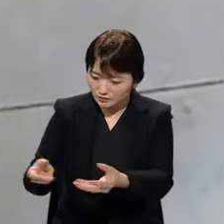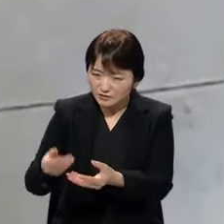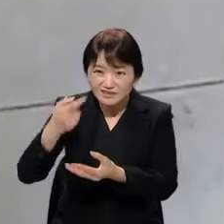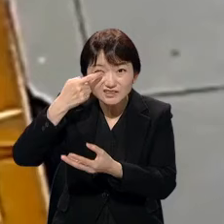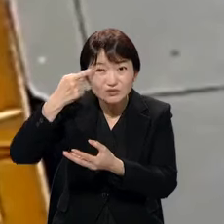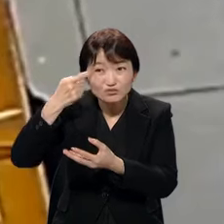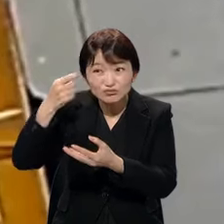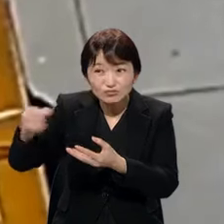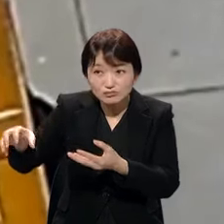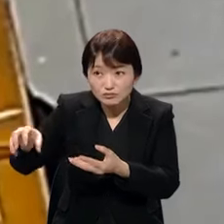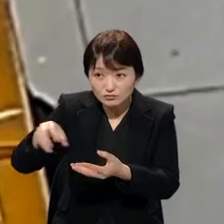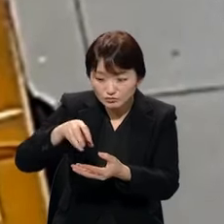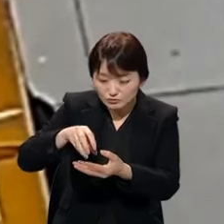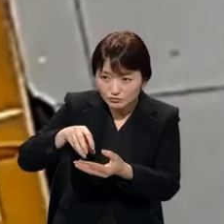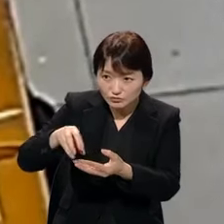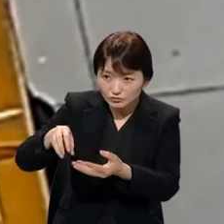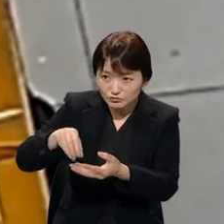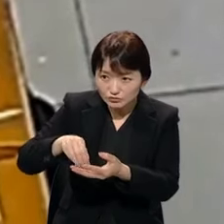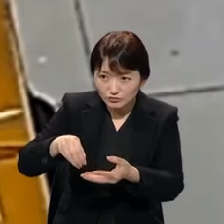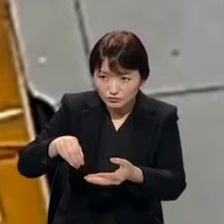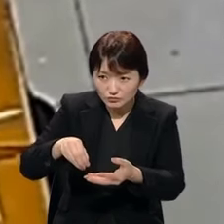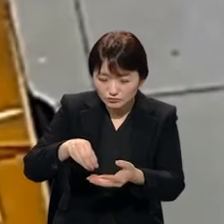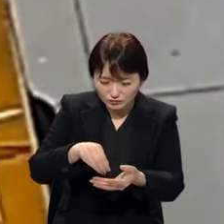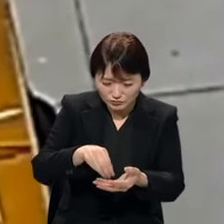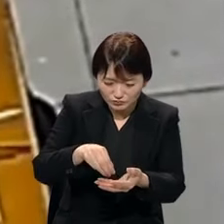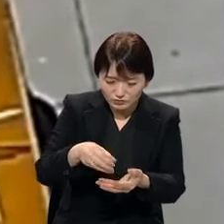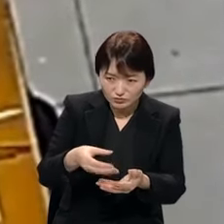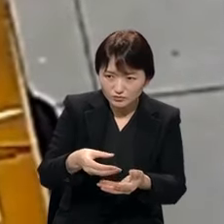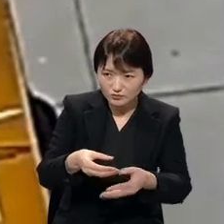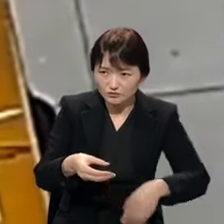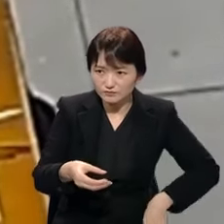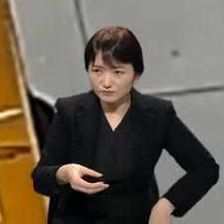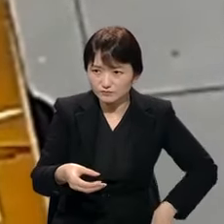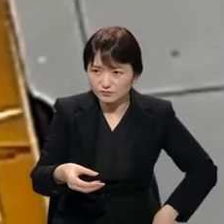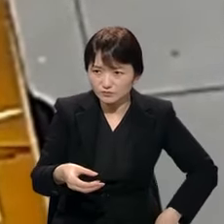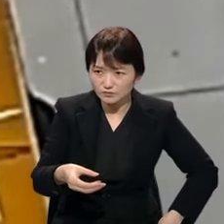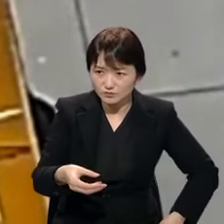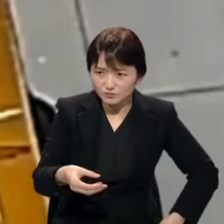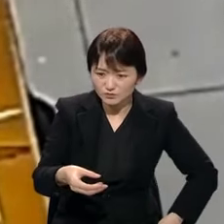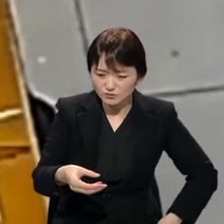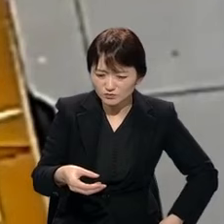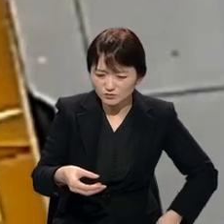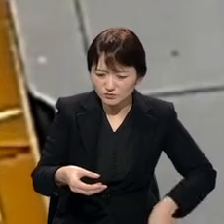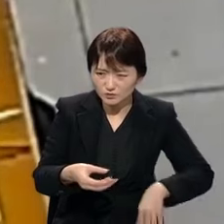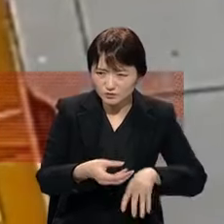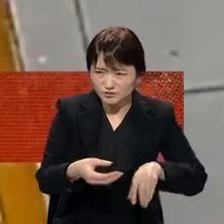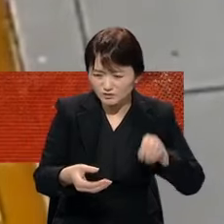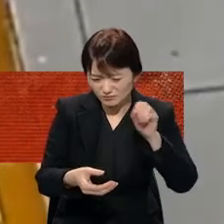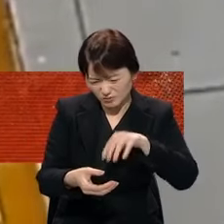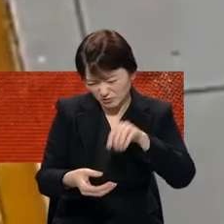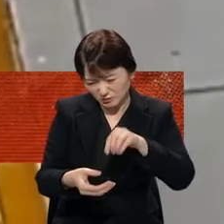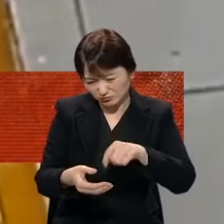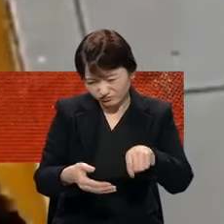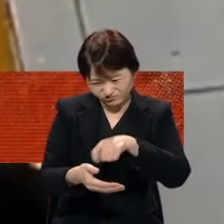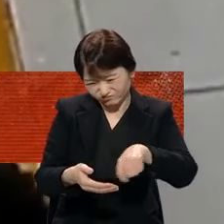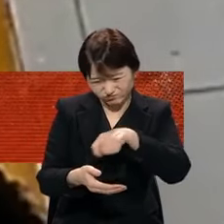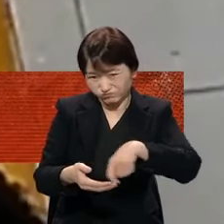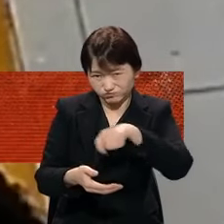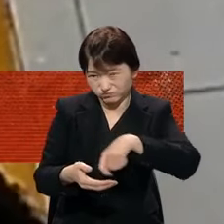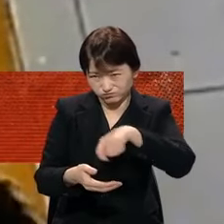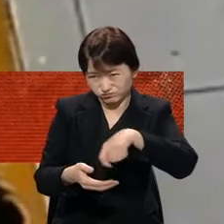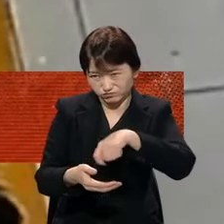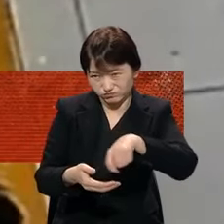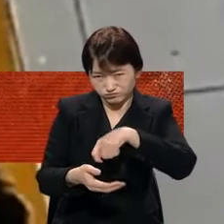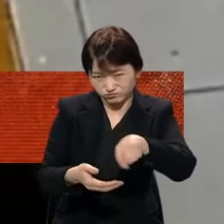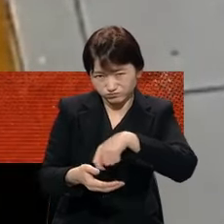굴인데 굴 하나를 집어들었어요. 아, 거기에 굴 위에 그 뽑은 털을 차르르 뿌리고 잘 섞이게